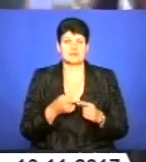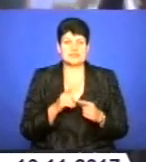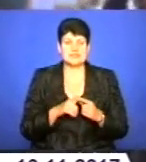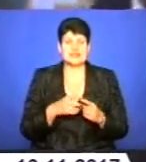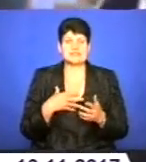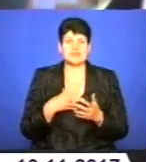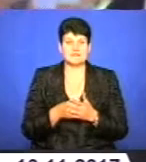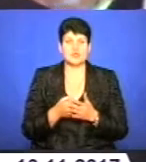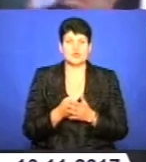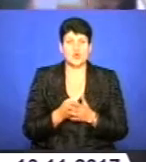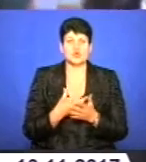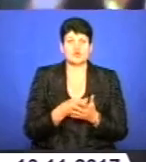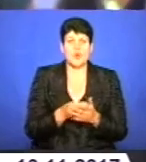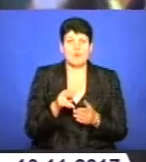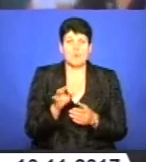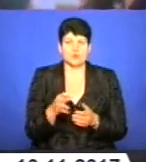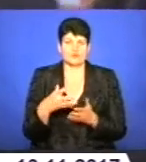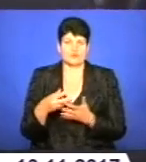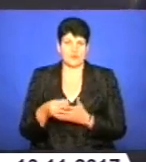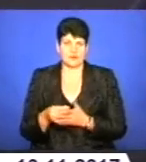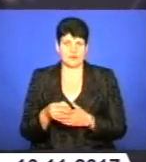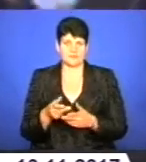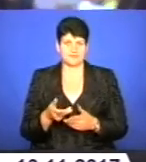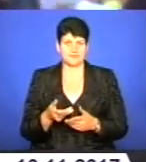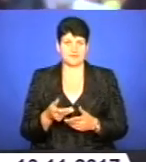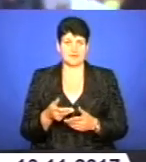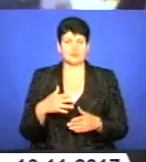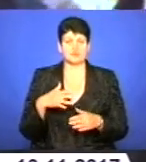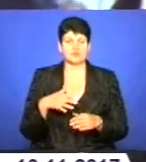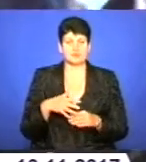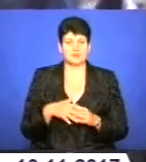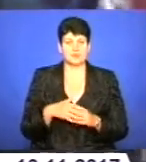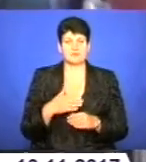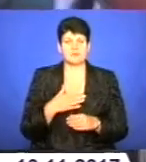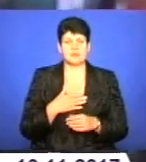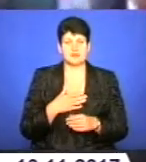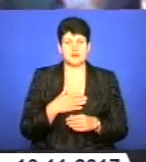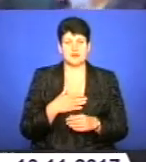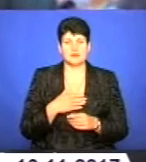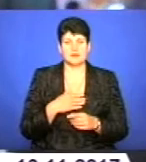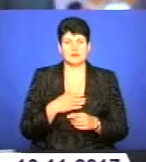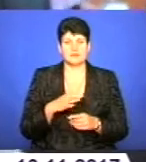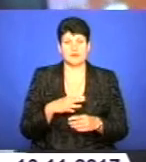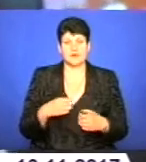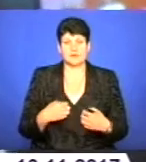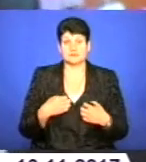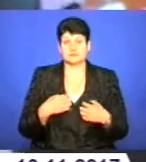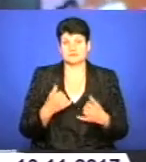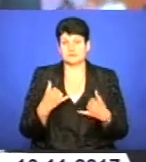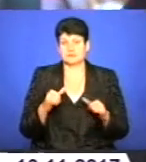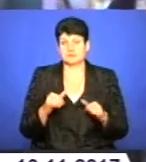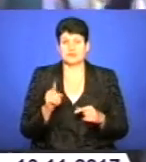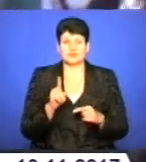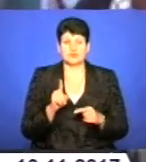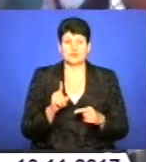свого по своє. І якщо... Розумієте, мене часом шокує, коли якісь закордонні